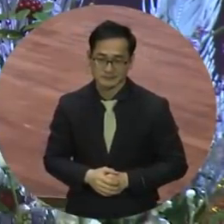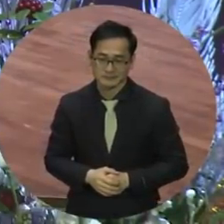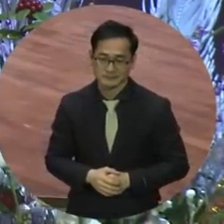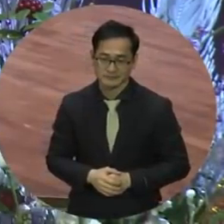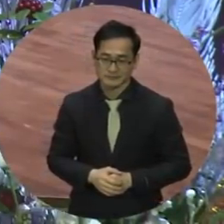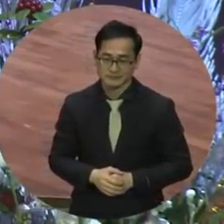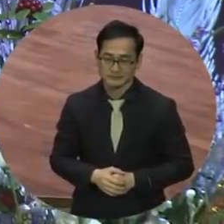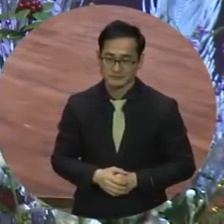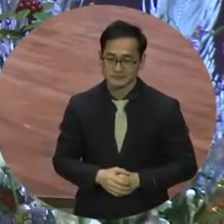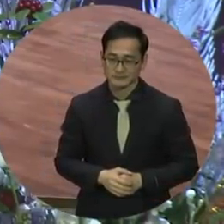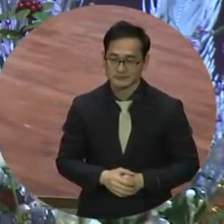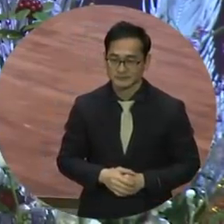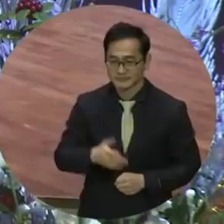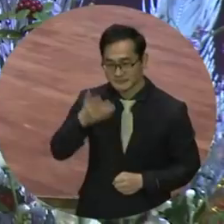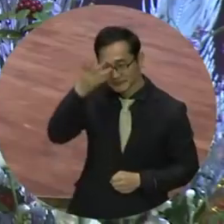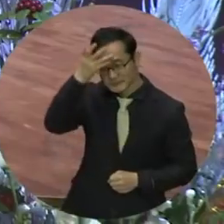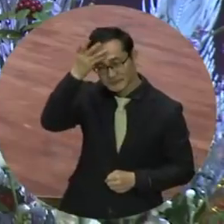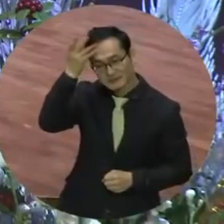138.